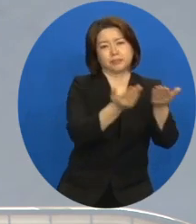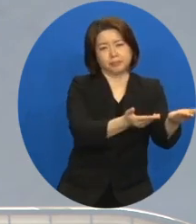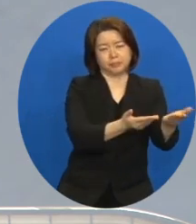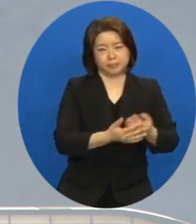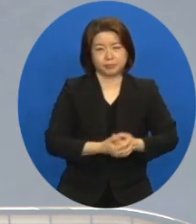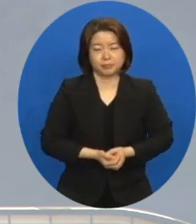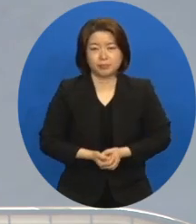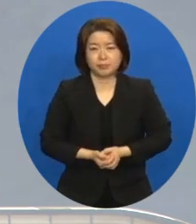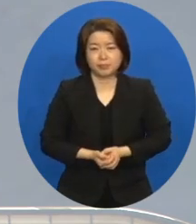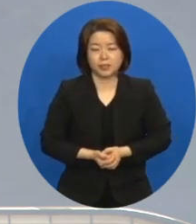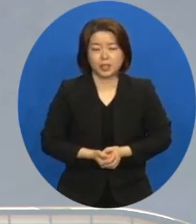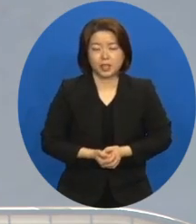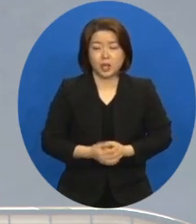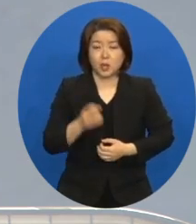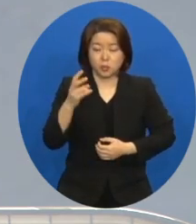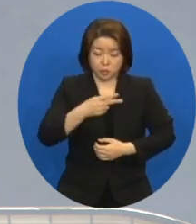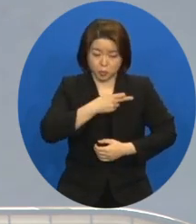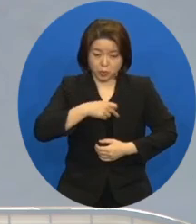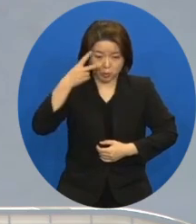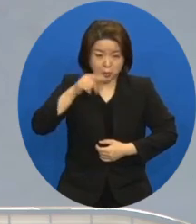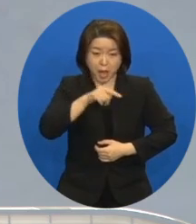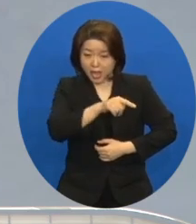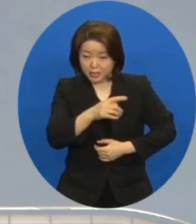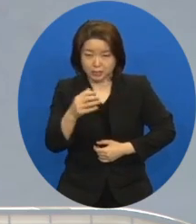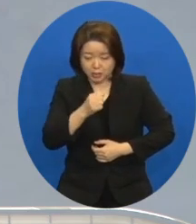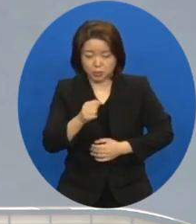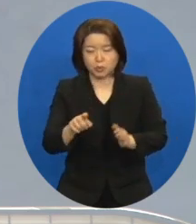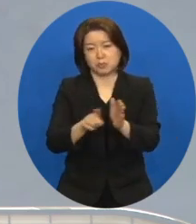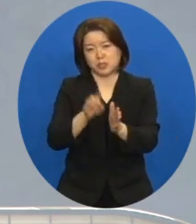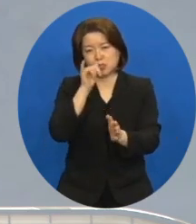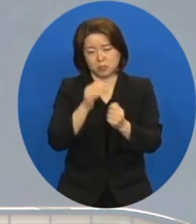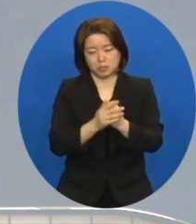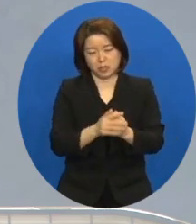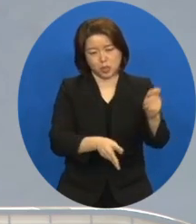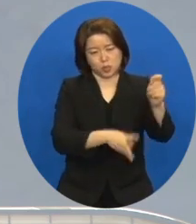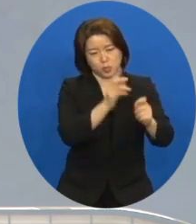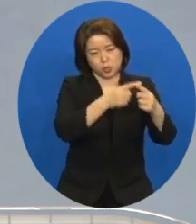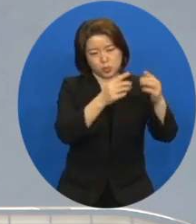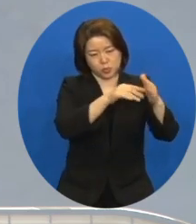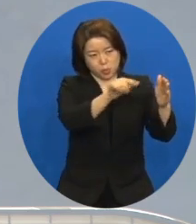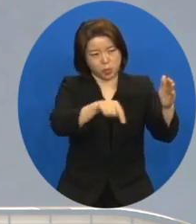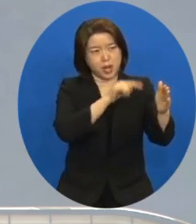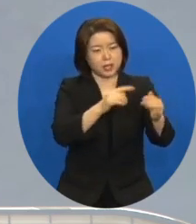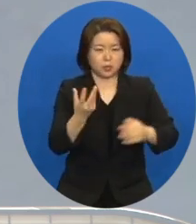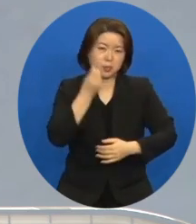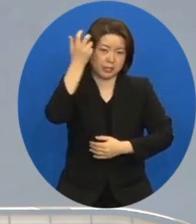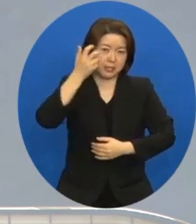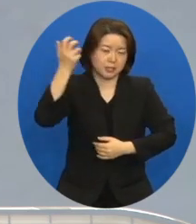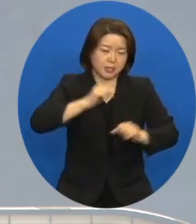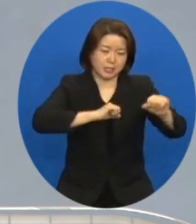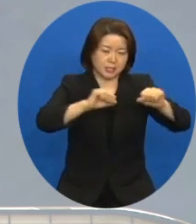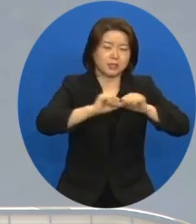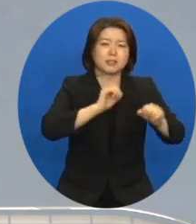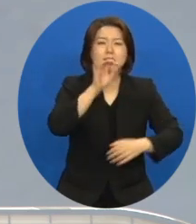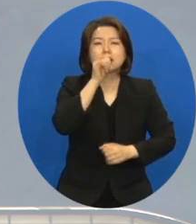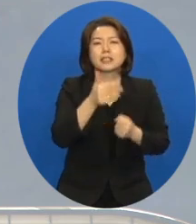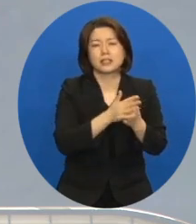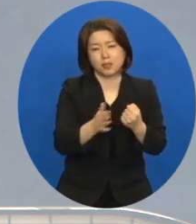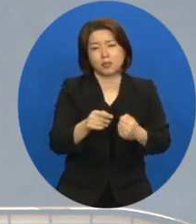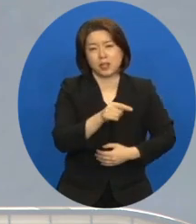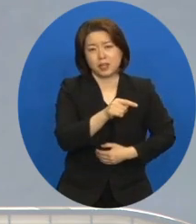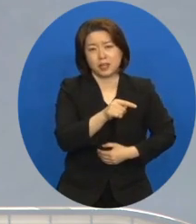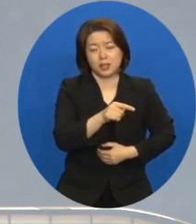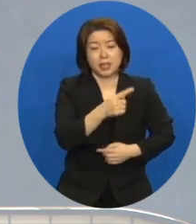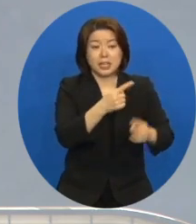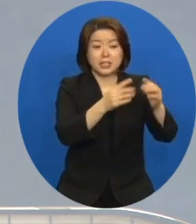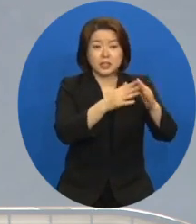그러면서 사도 바울은 믿었어요. 고린도 교회 안에도 성령께서 역사하시고 계시기 때문에 그 고린도